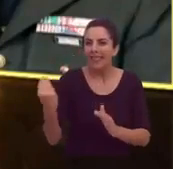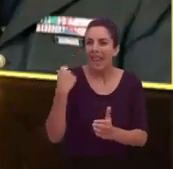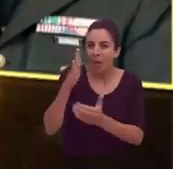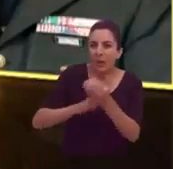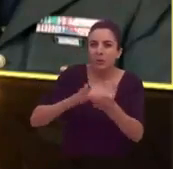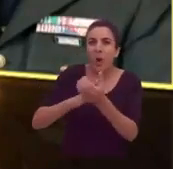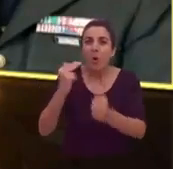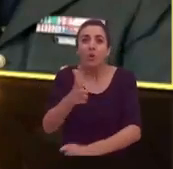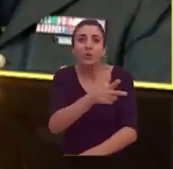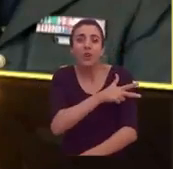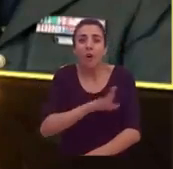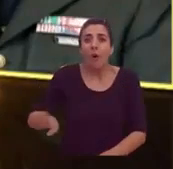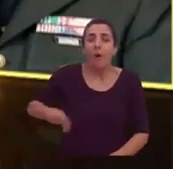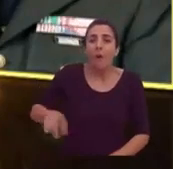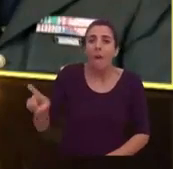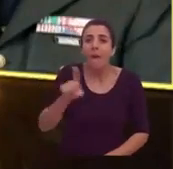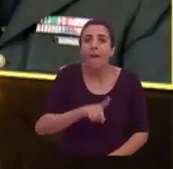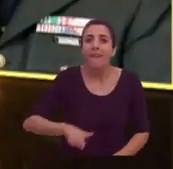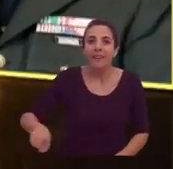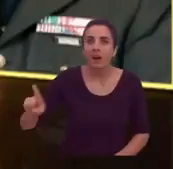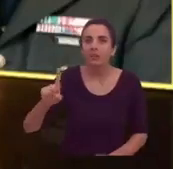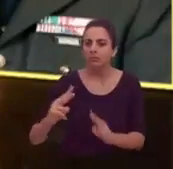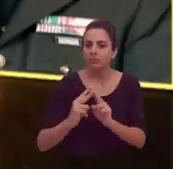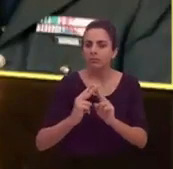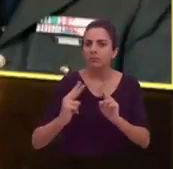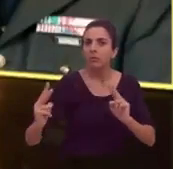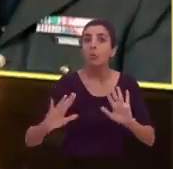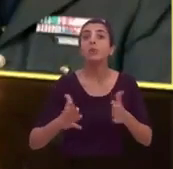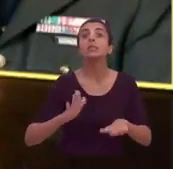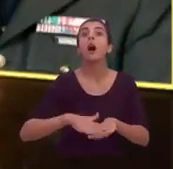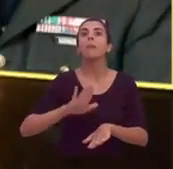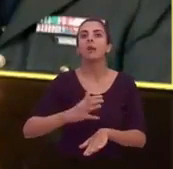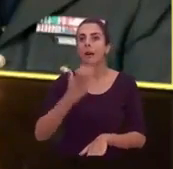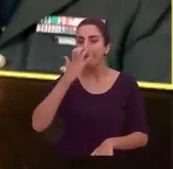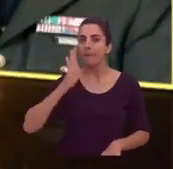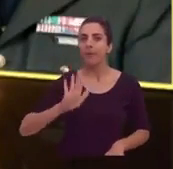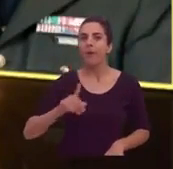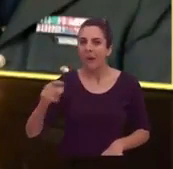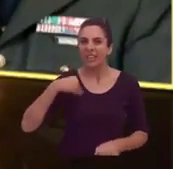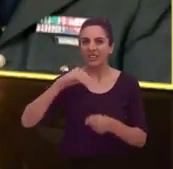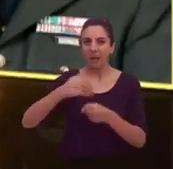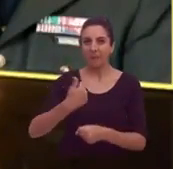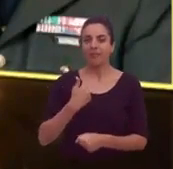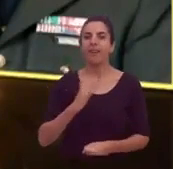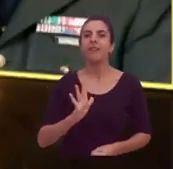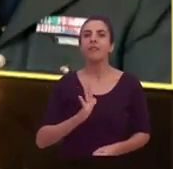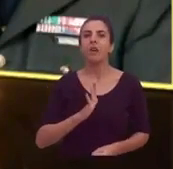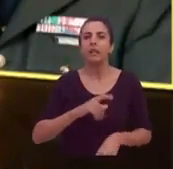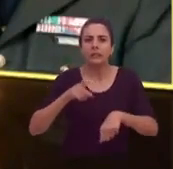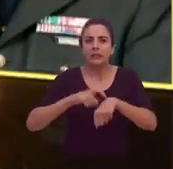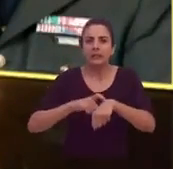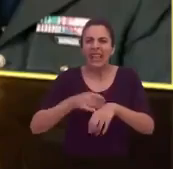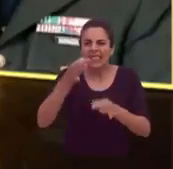nasbedilen 3. sınıf öğrencileri. Hiza ve istikametlerini bozmadan duruyorlar. Onlardan biri de benim. Saat